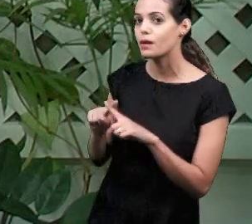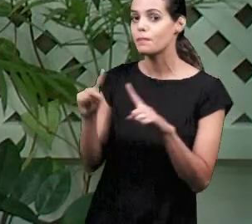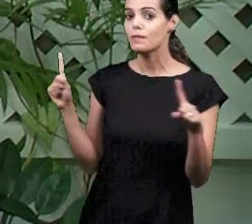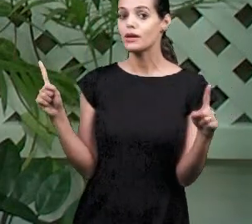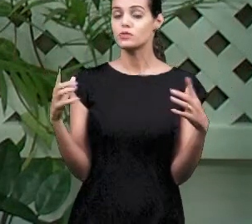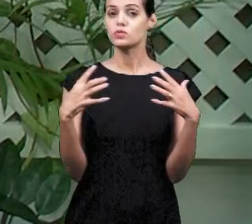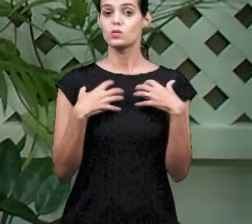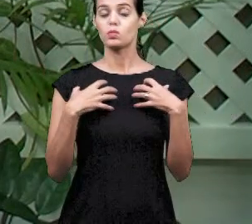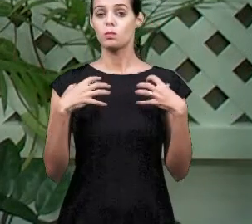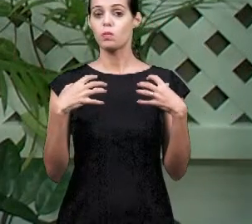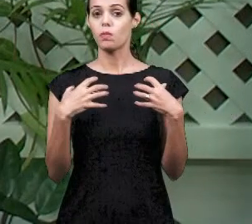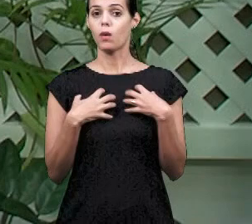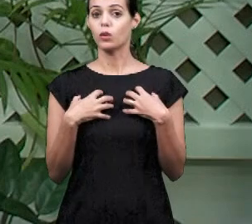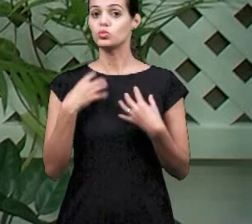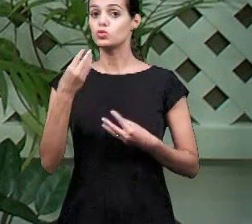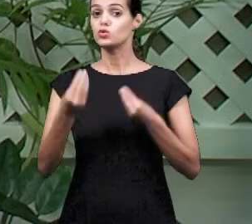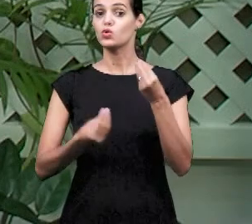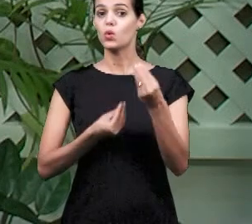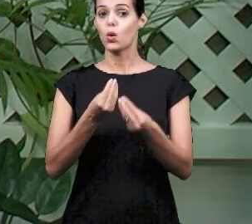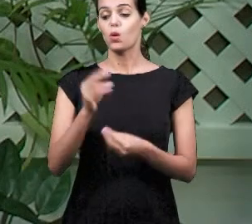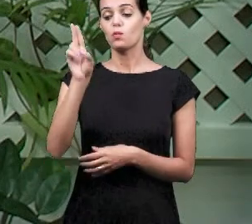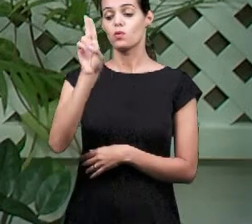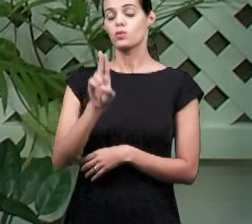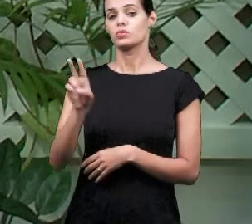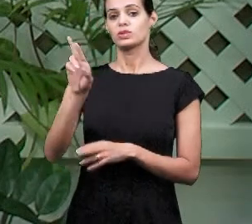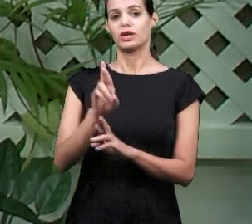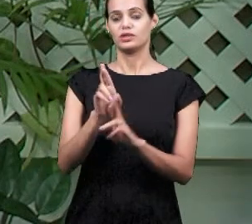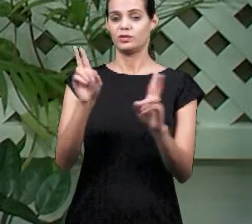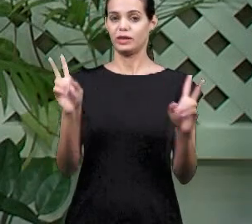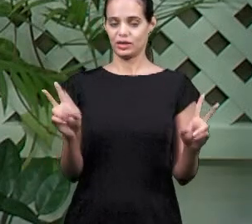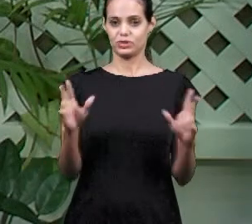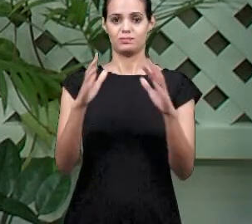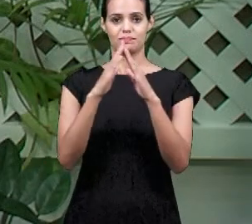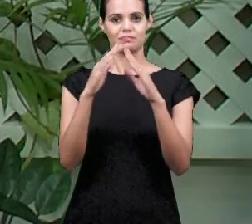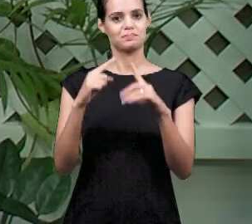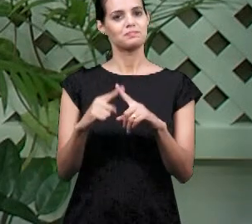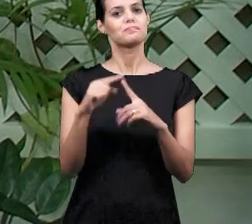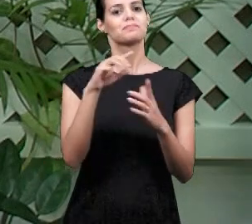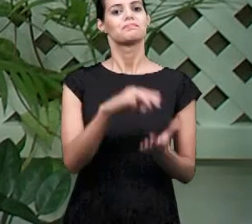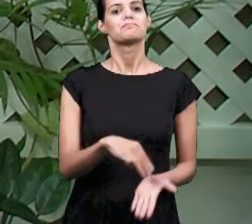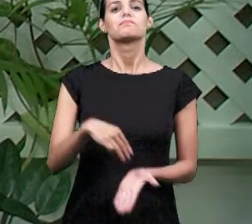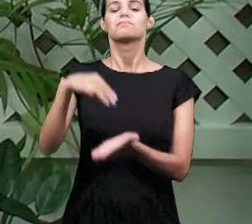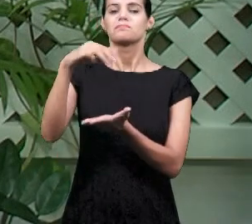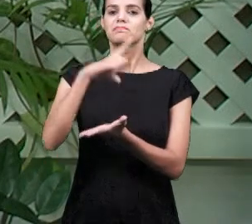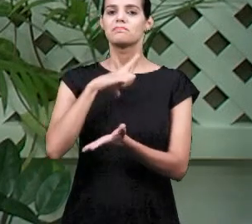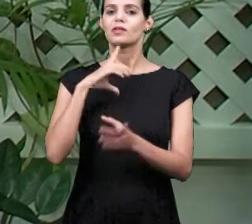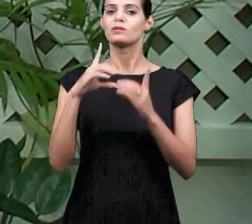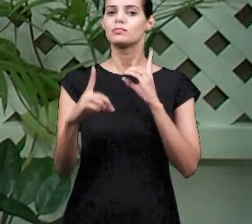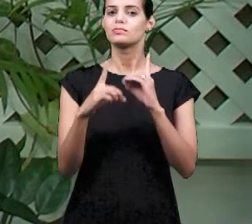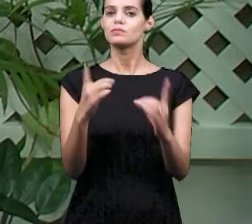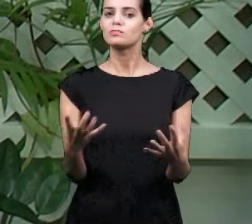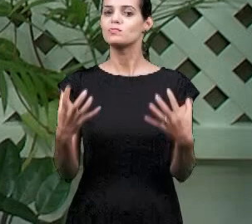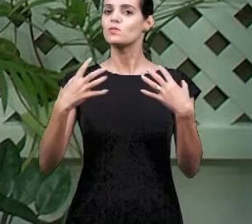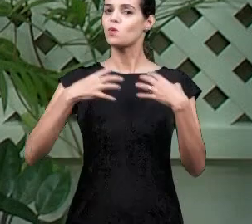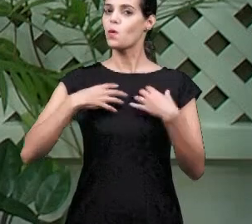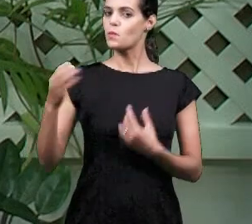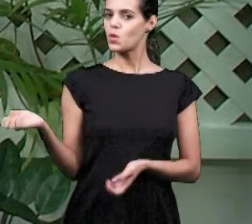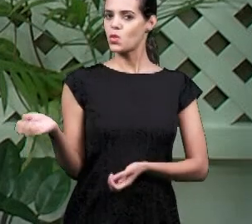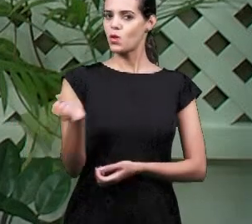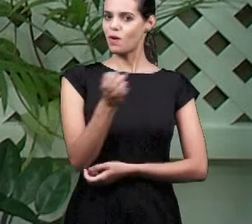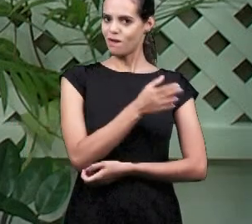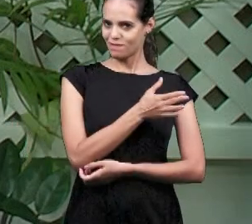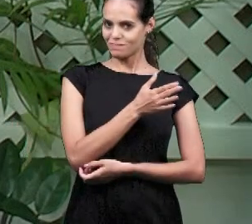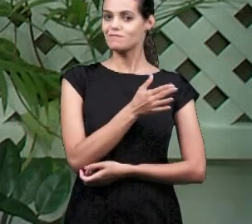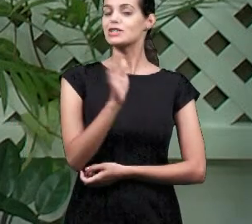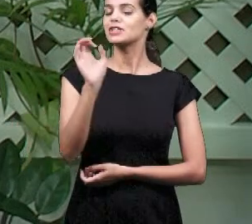n'est plus le professeur qui arrive dans le tableau, écrit beaucoup de choses, et remplit le